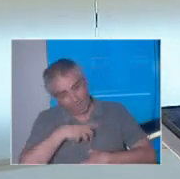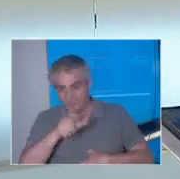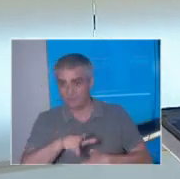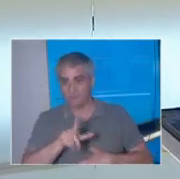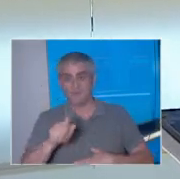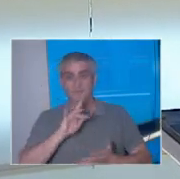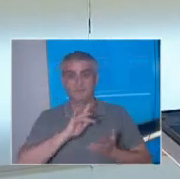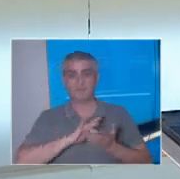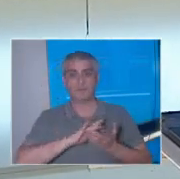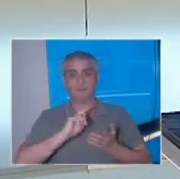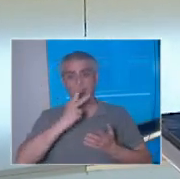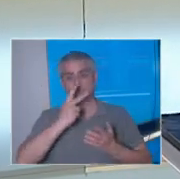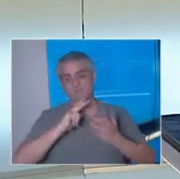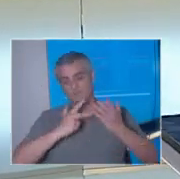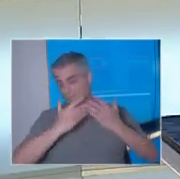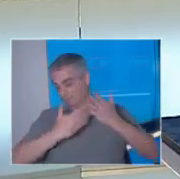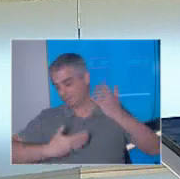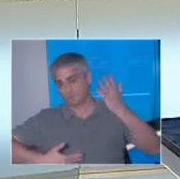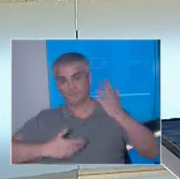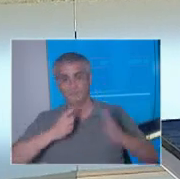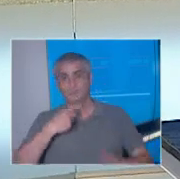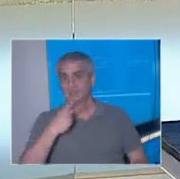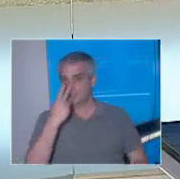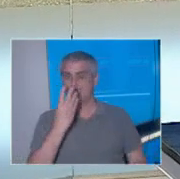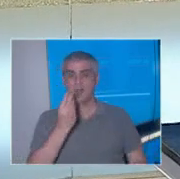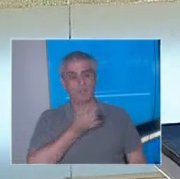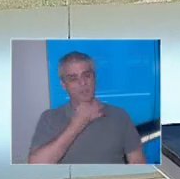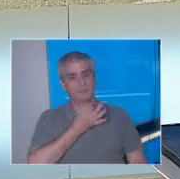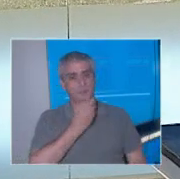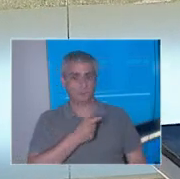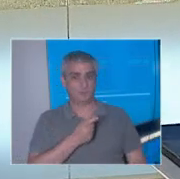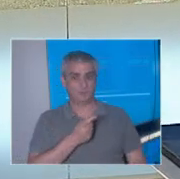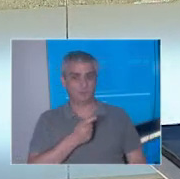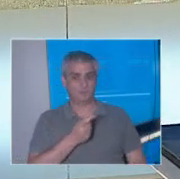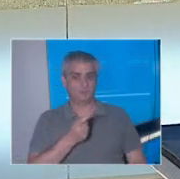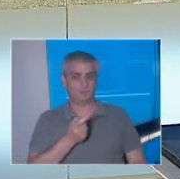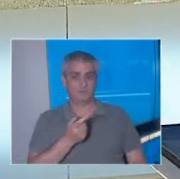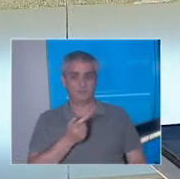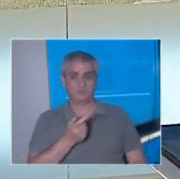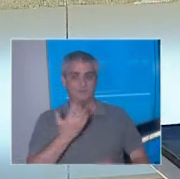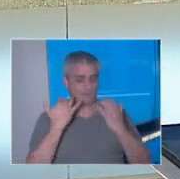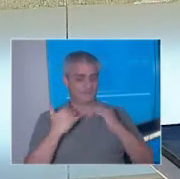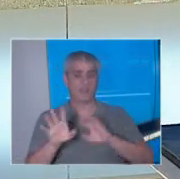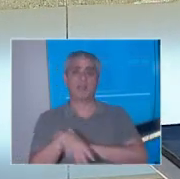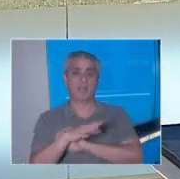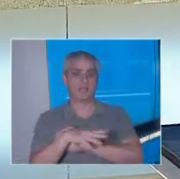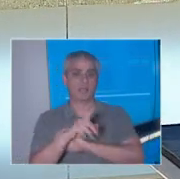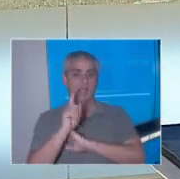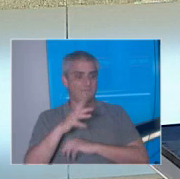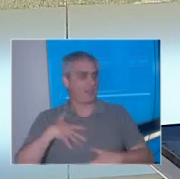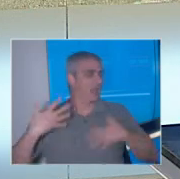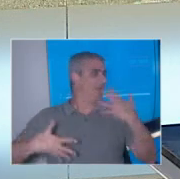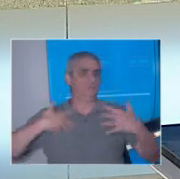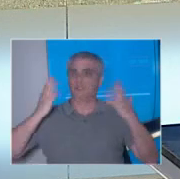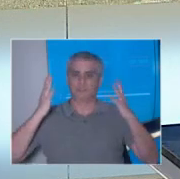בפאר מהמקום השני ומהמקומות אחרים. עכשיו תראו, ראינו הרבה נאומים למליאה ריקה. כן, אבל רגשניים